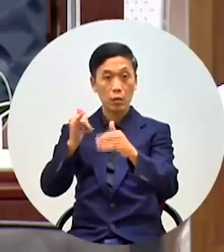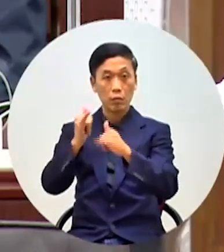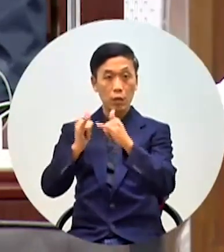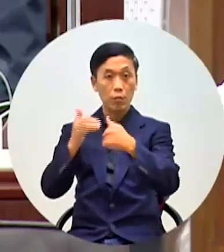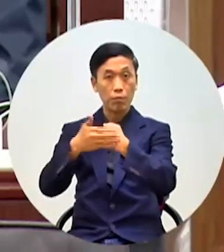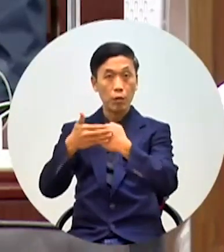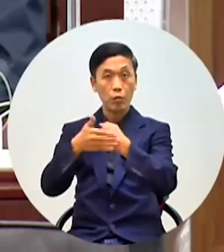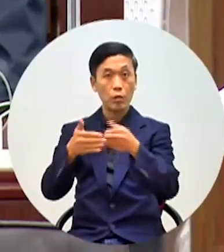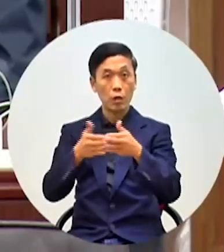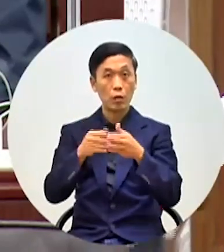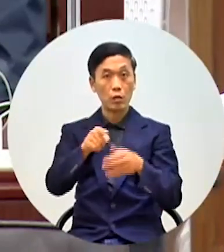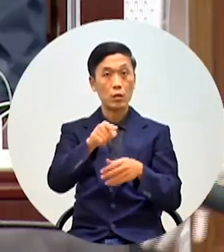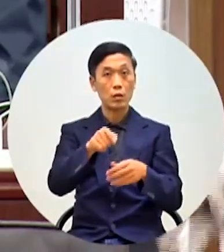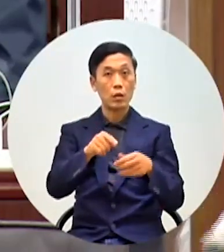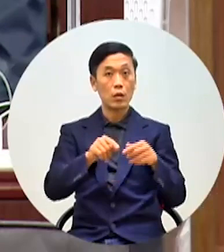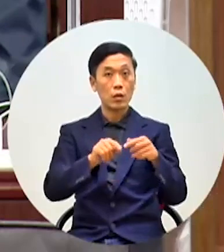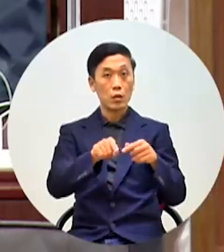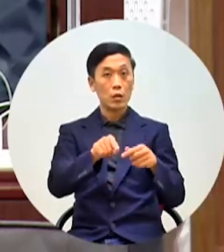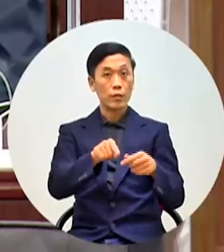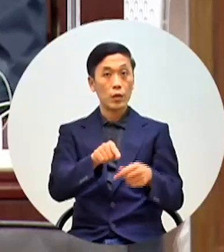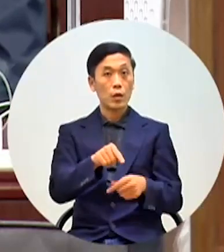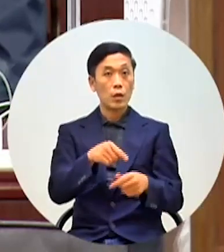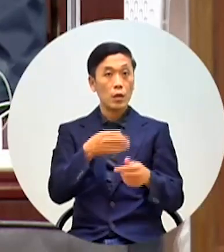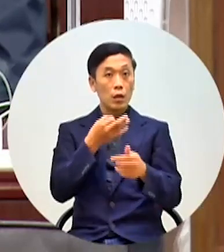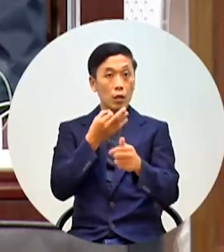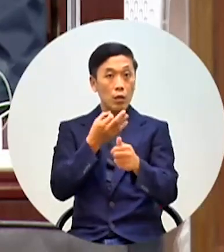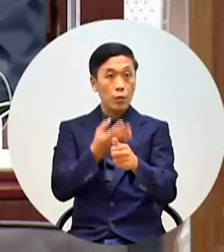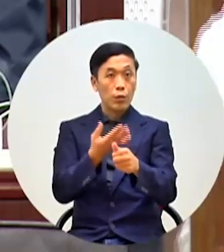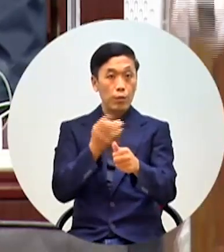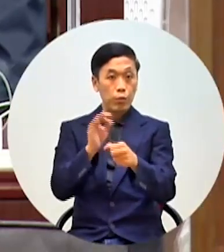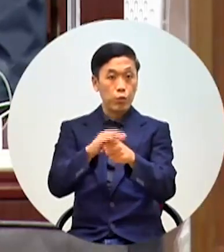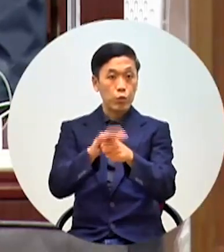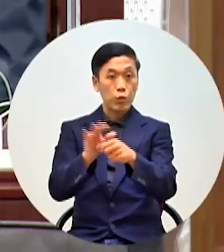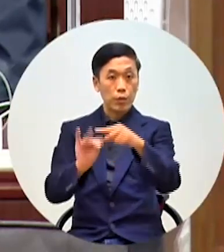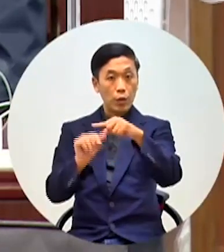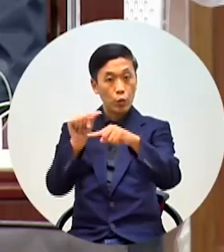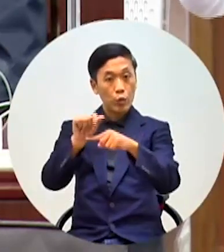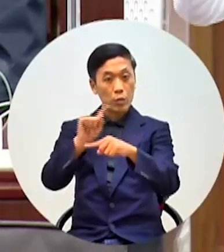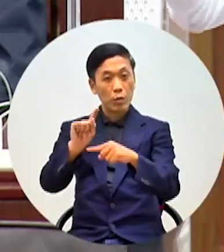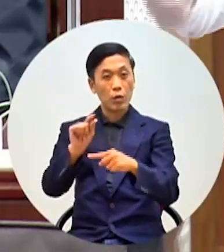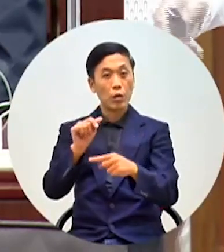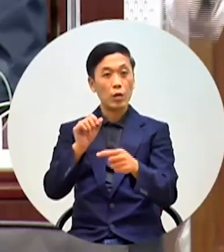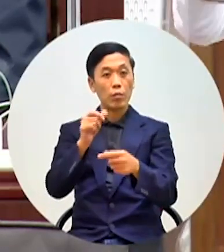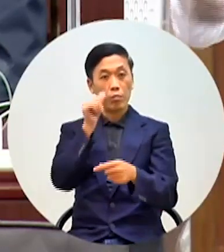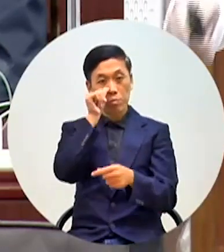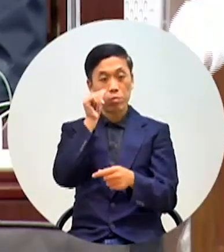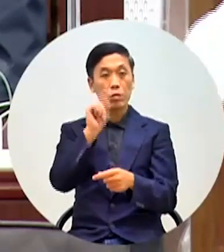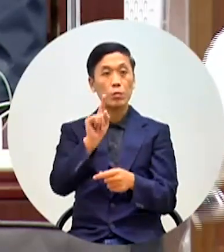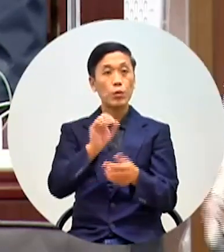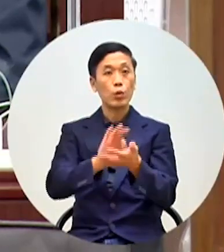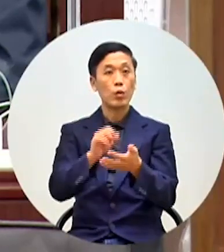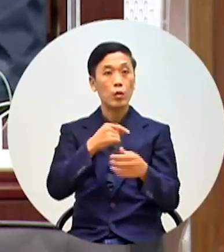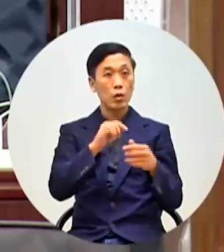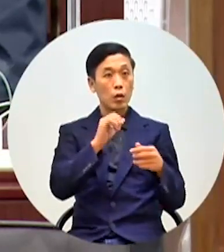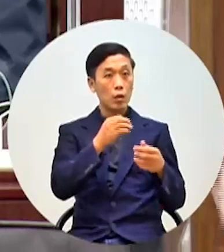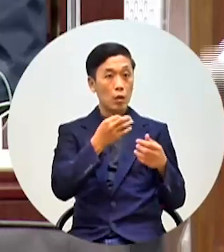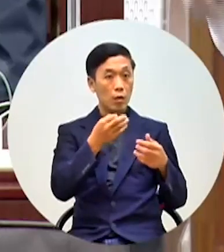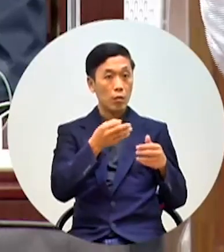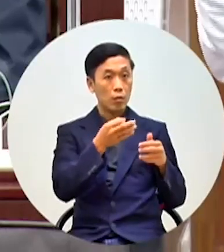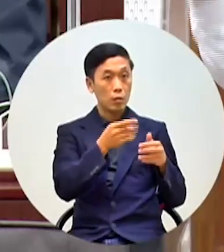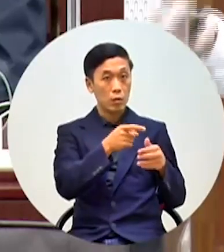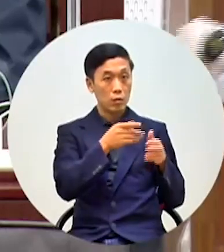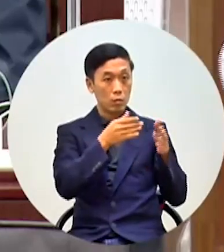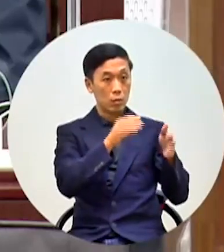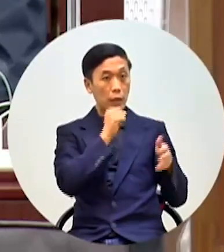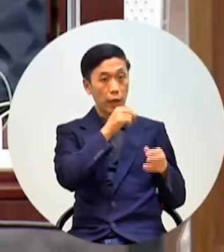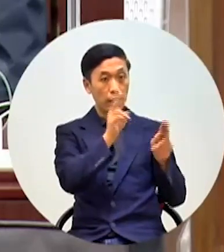要看0.5%，减0.5%是有啥物作用嘛？是不是？ 损害的责任是台电，好，我会协助民众来全力的